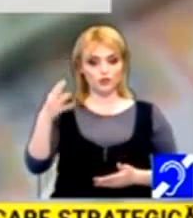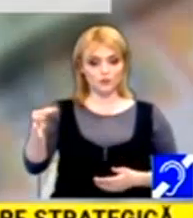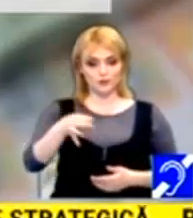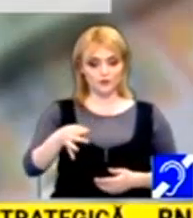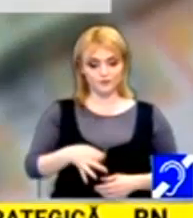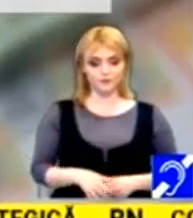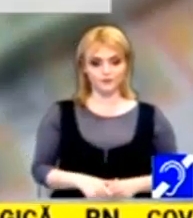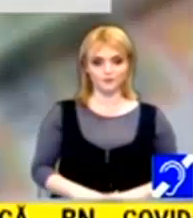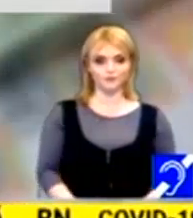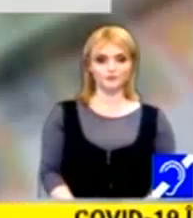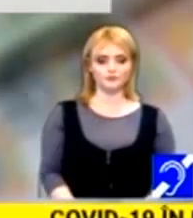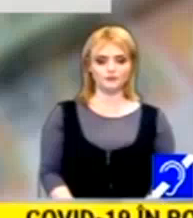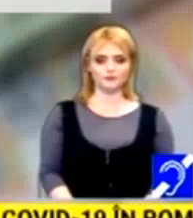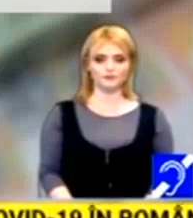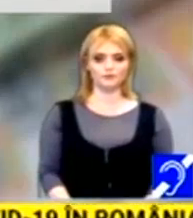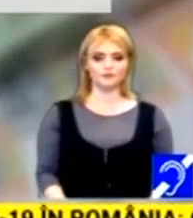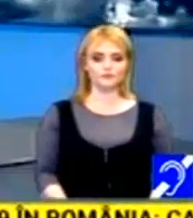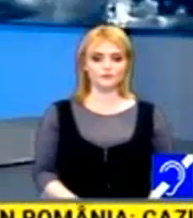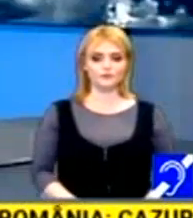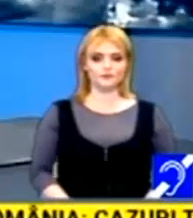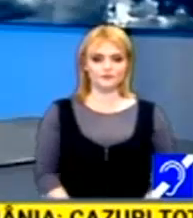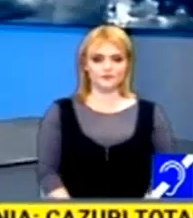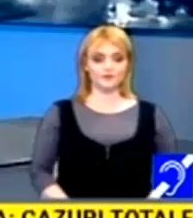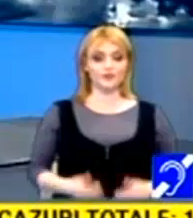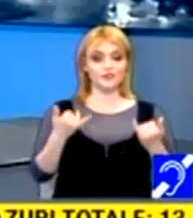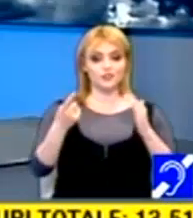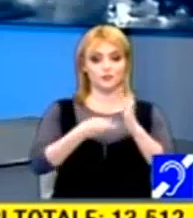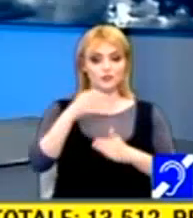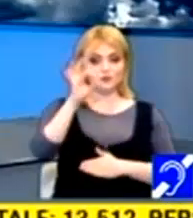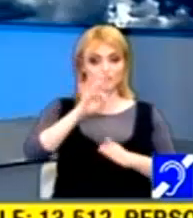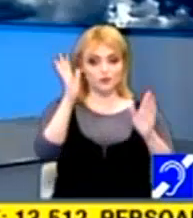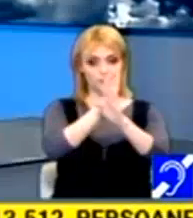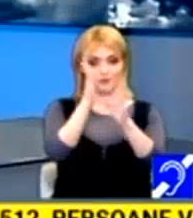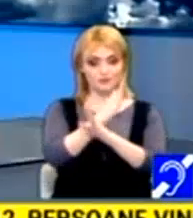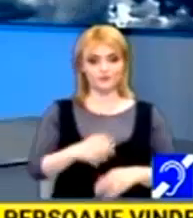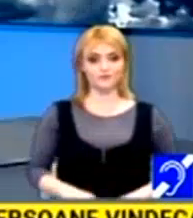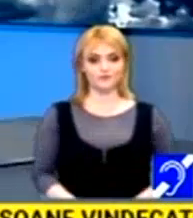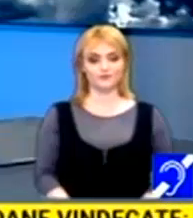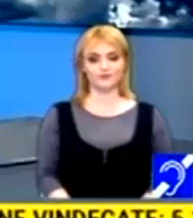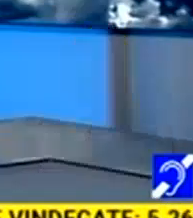și va costa 23 de bani. Iar pe final să vedem datele meteo.